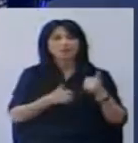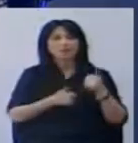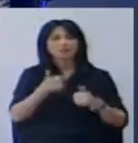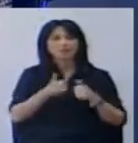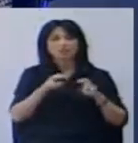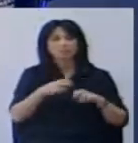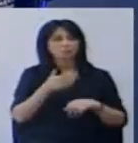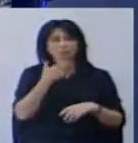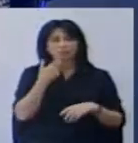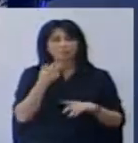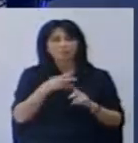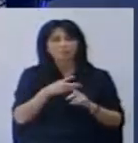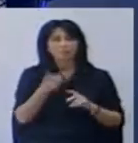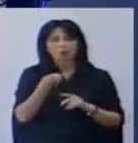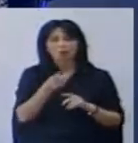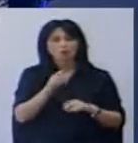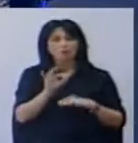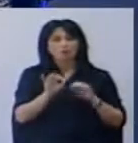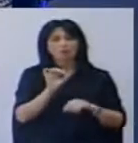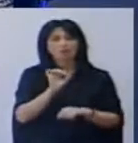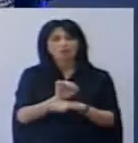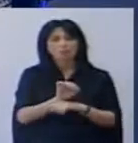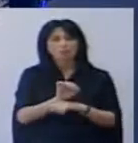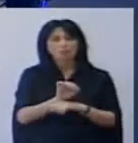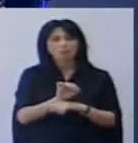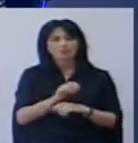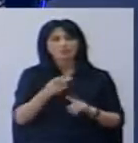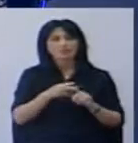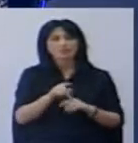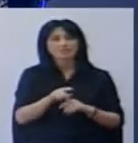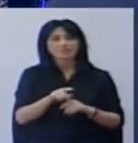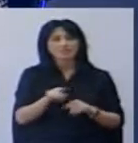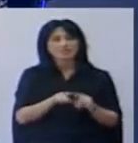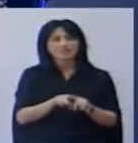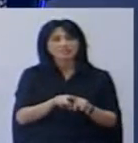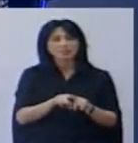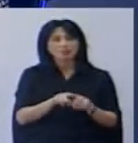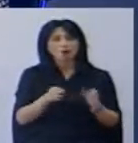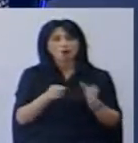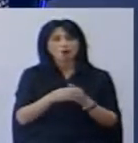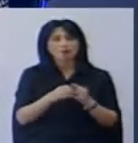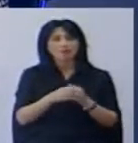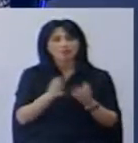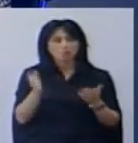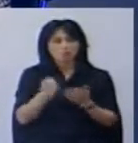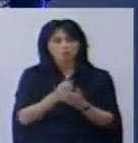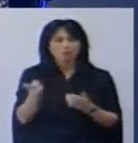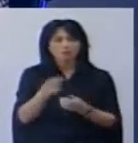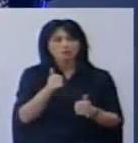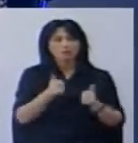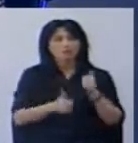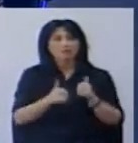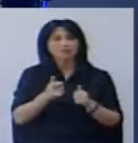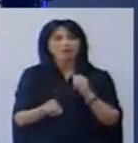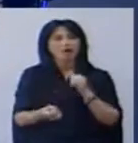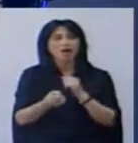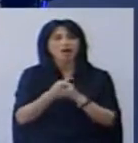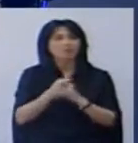ტენდერების შემოწმება. ორივე პროექტი გაჩერებულია. ესე იგი, ისეთ კომპანიას მოაგებინეს ეს ტენდერი, რომელიც